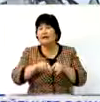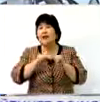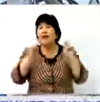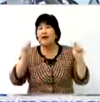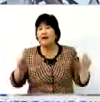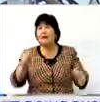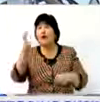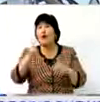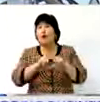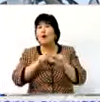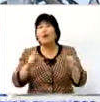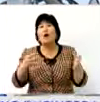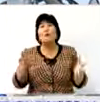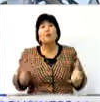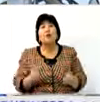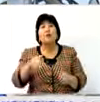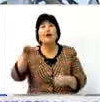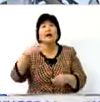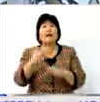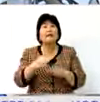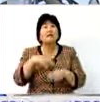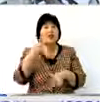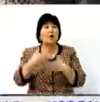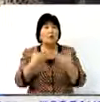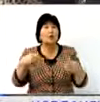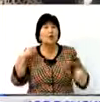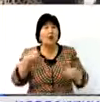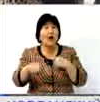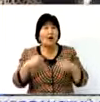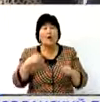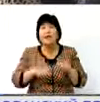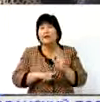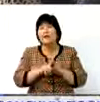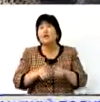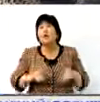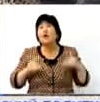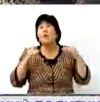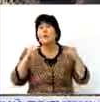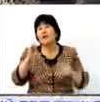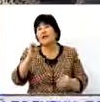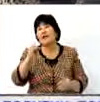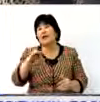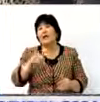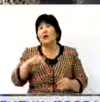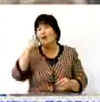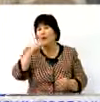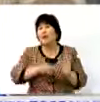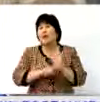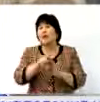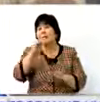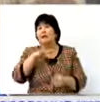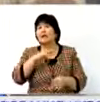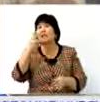открытию производств, получению кредита, международной торговли значительно поднялся в рейтинге. Отметим, годом ранее Казахстан